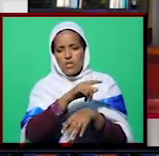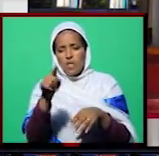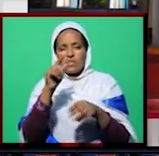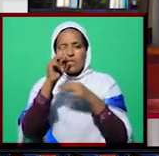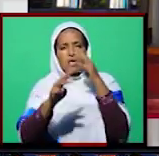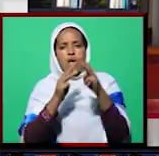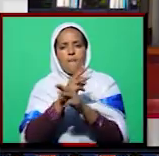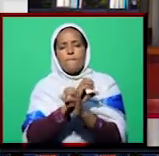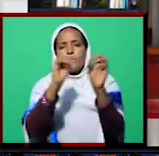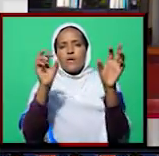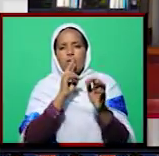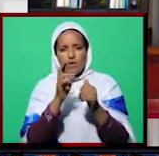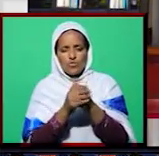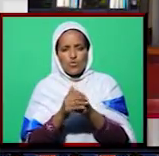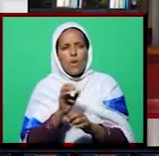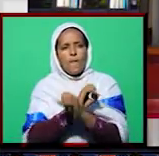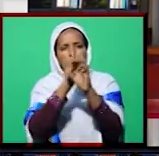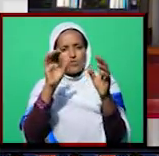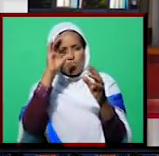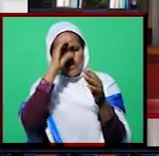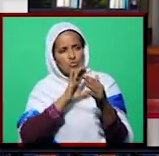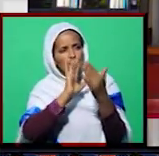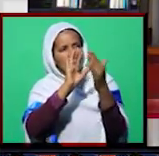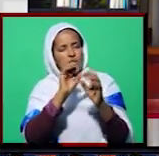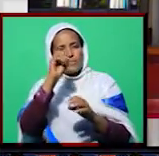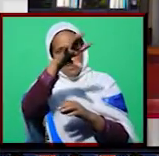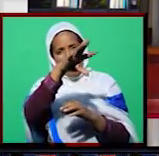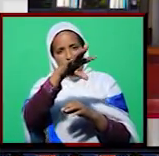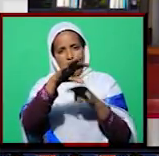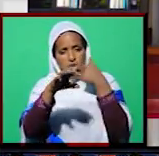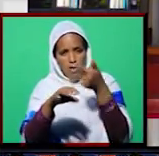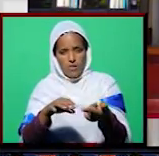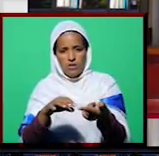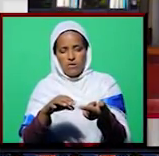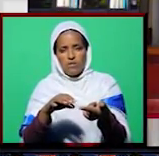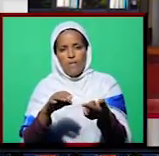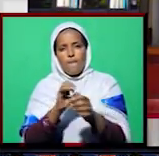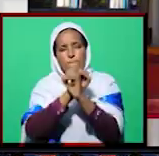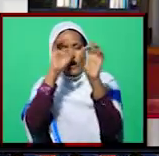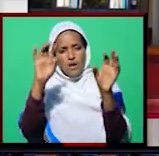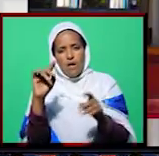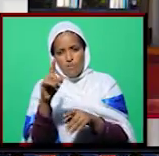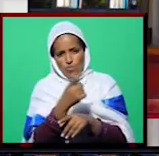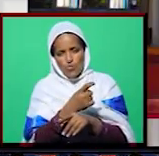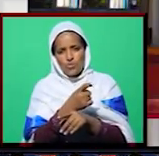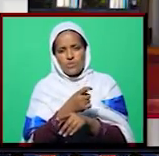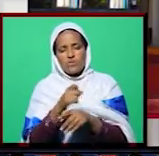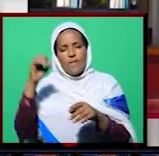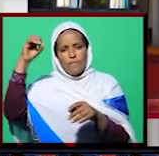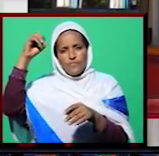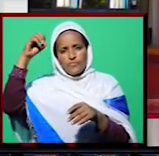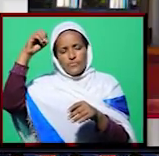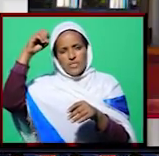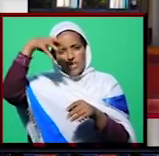ይባላሉ። እናንተ የዓለም ብርሃን ናችሁ፣ ብርሃናችሁ በሰው ፊት ይብራ እያለ